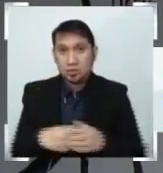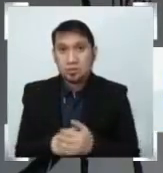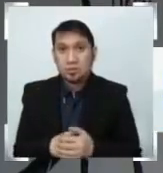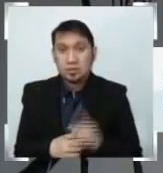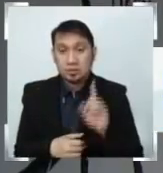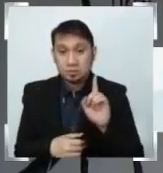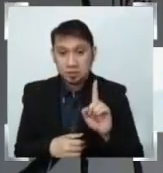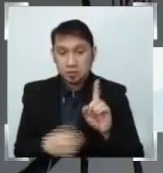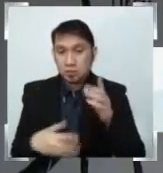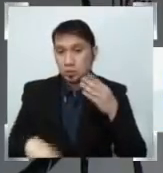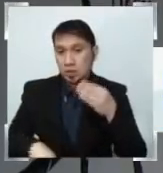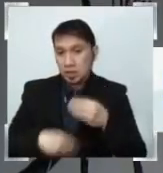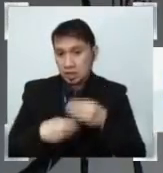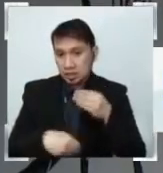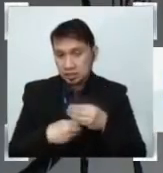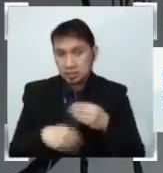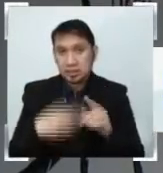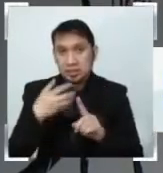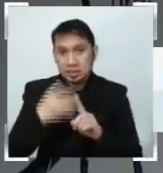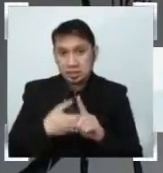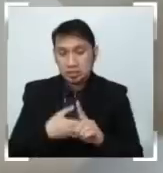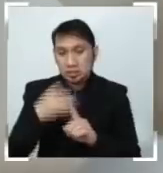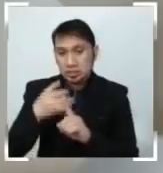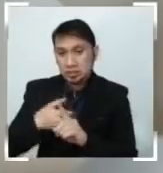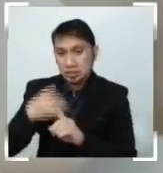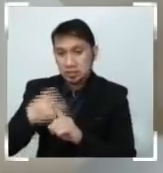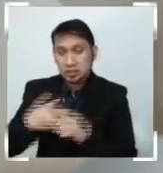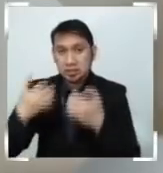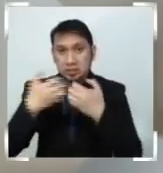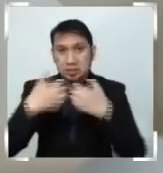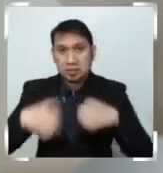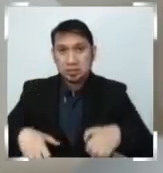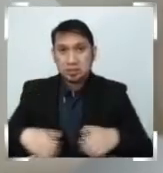ng presyo ng kada piraso ng itlog.